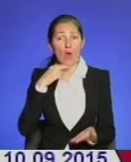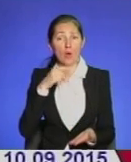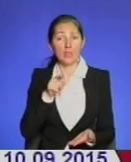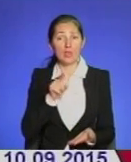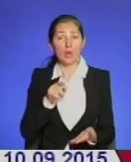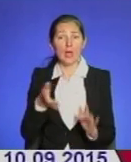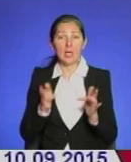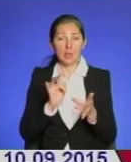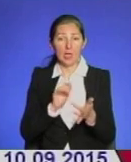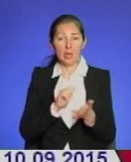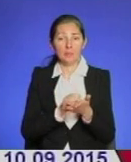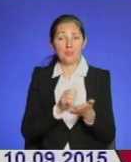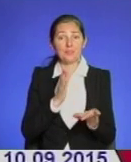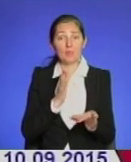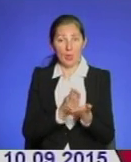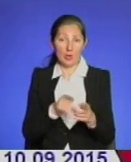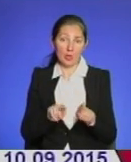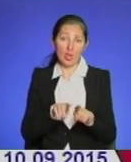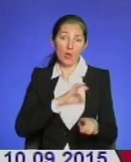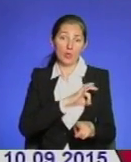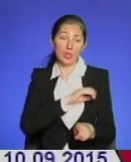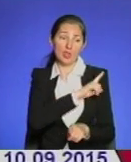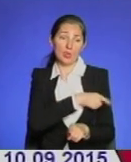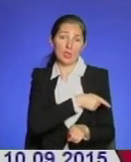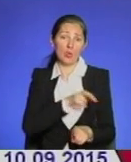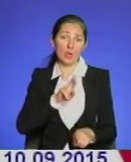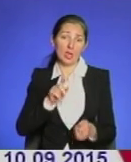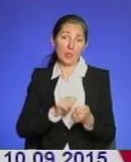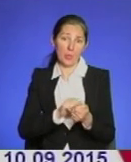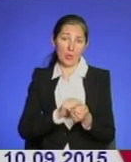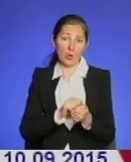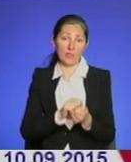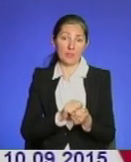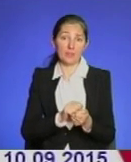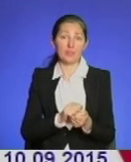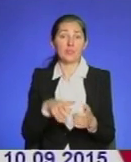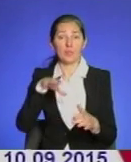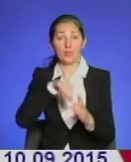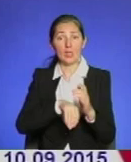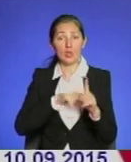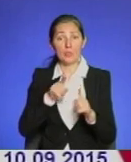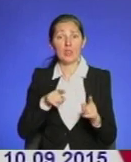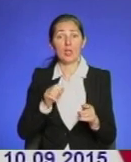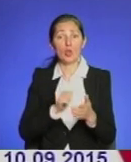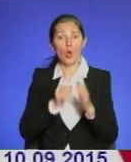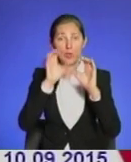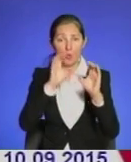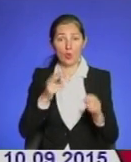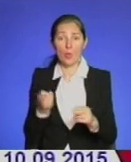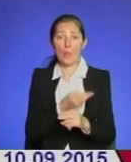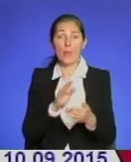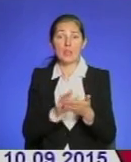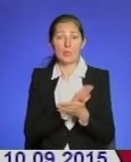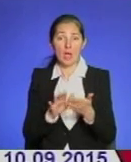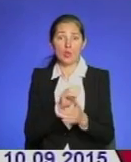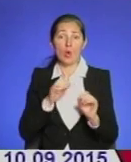електронні документи мають таку ж саму юридичну силу, як і паперові. Внесено зміни до закону про безоплатну правову допомогу,